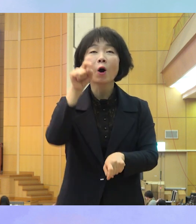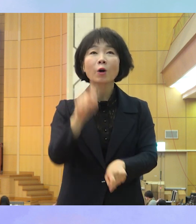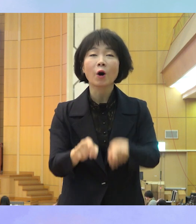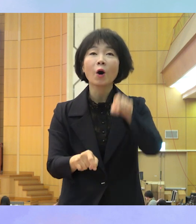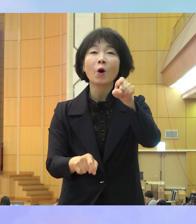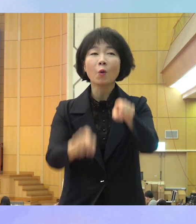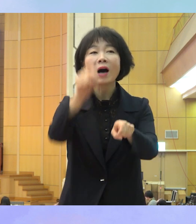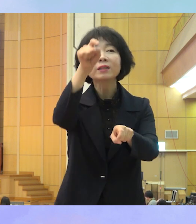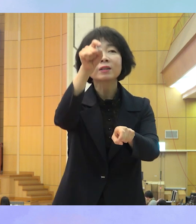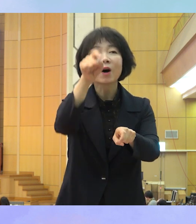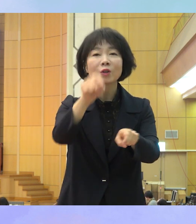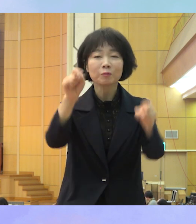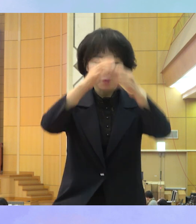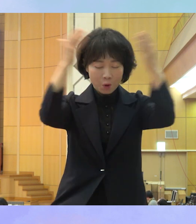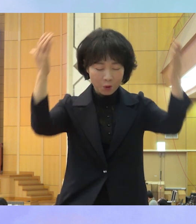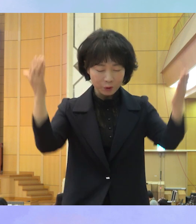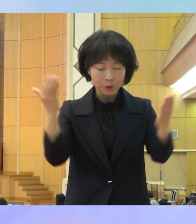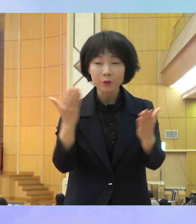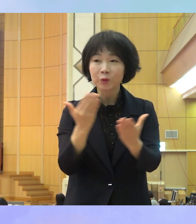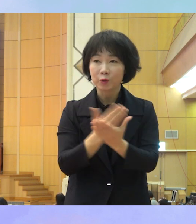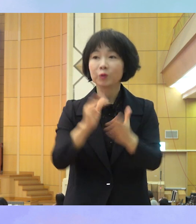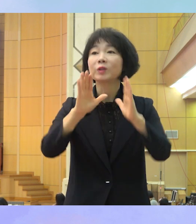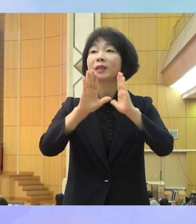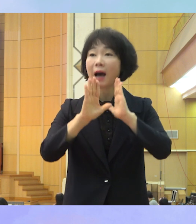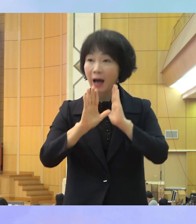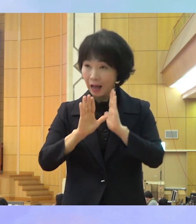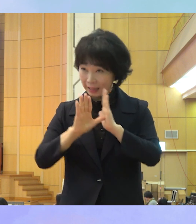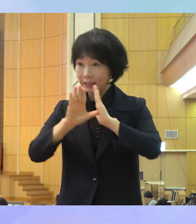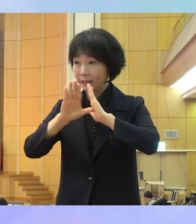내가 걸어왔던 모든